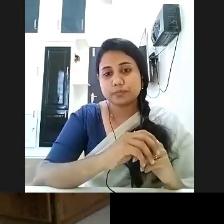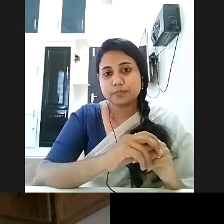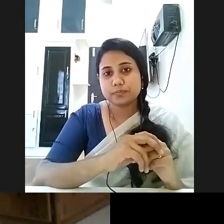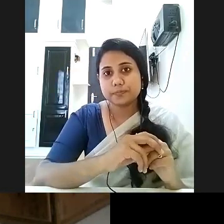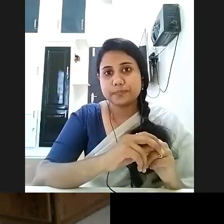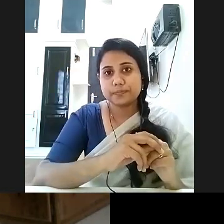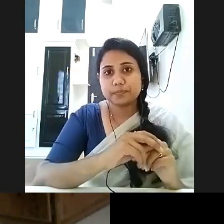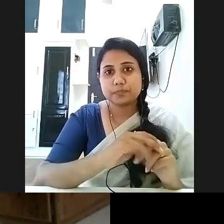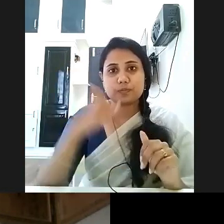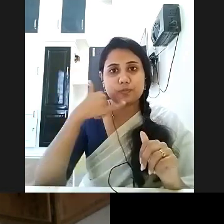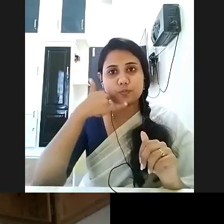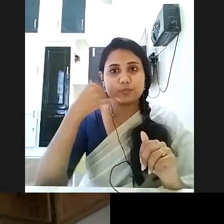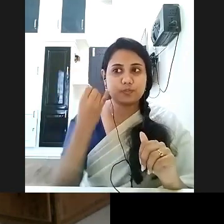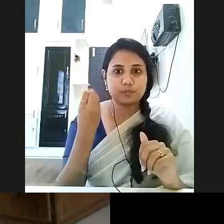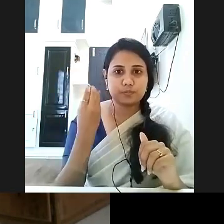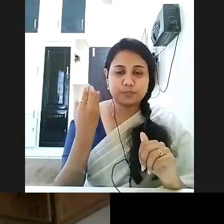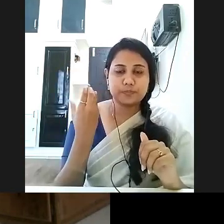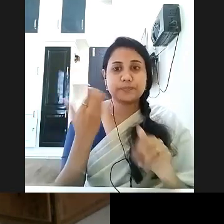Yeah.